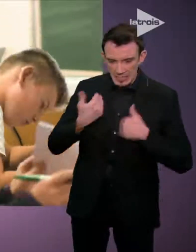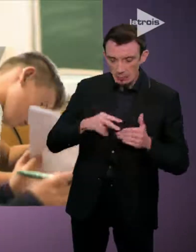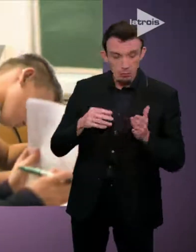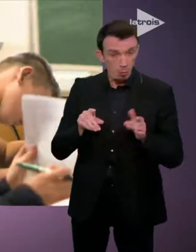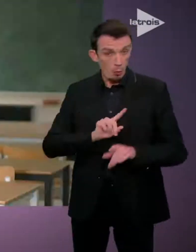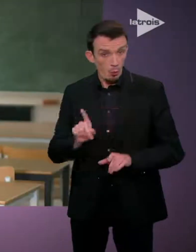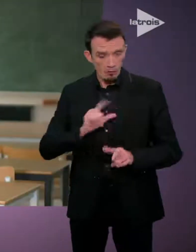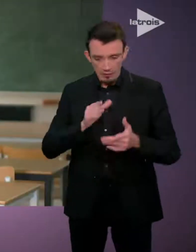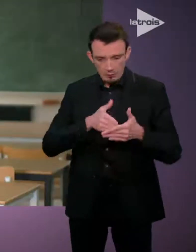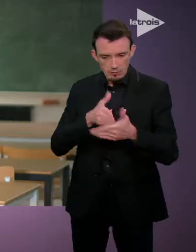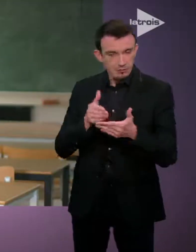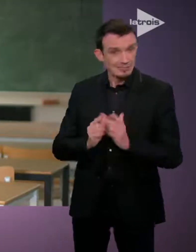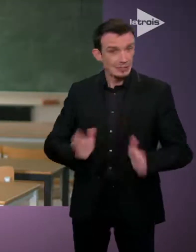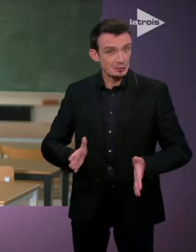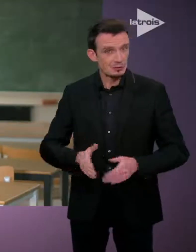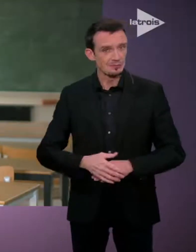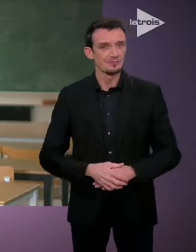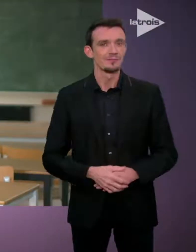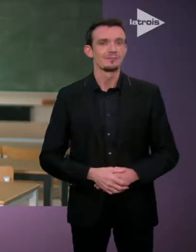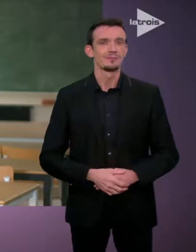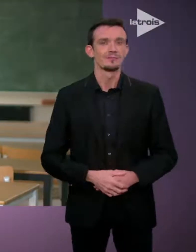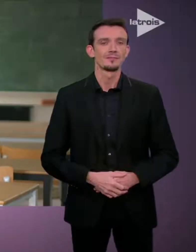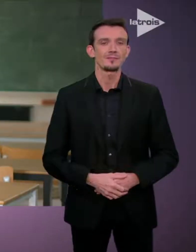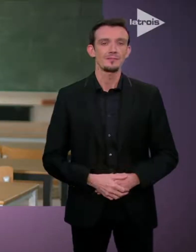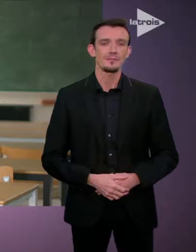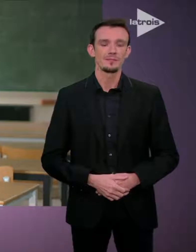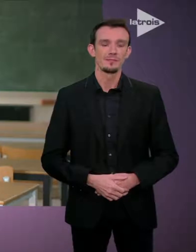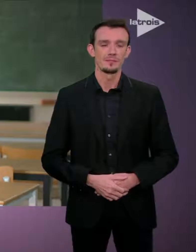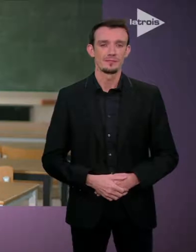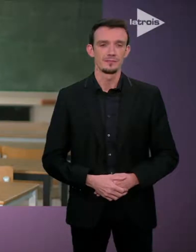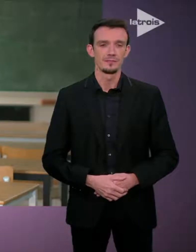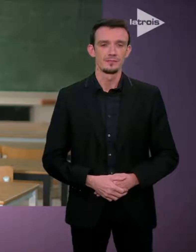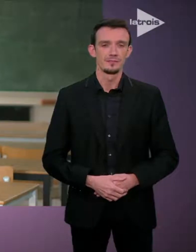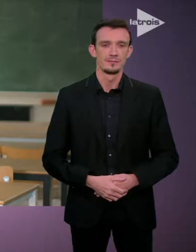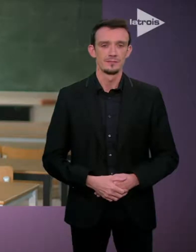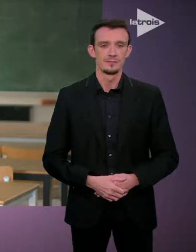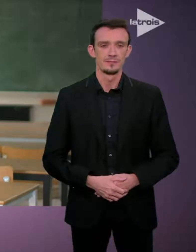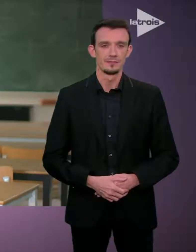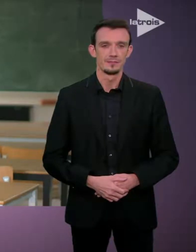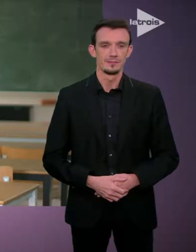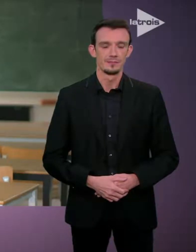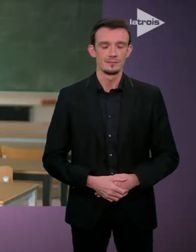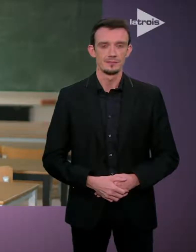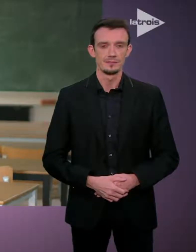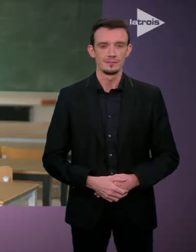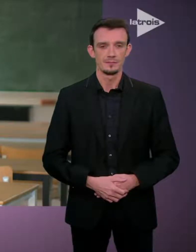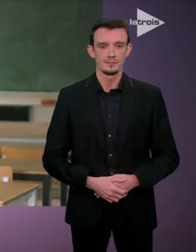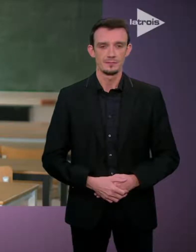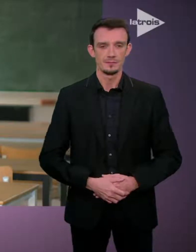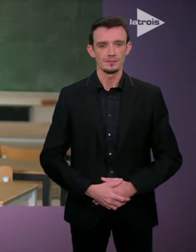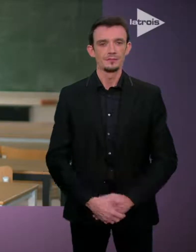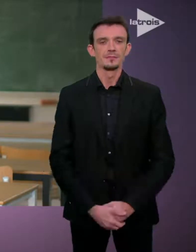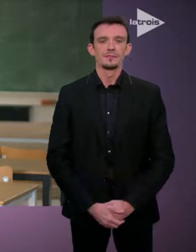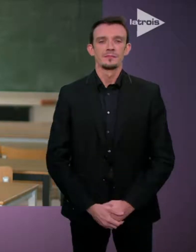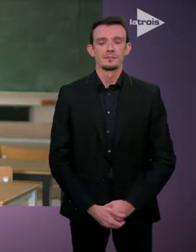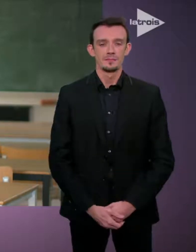handicap. Le fait de la présence des élèves entendants, ça me permet d'être ouvert à leur monde, découvrir comment ils fonctionnent,